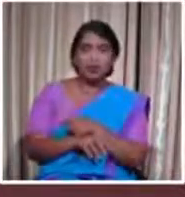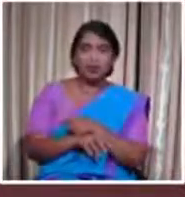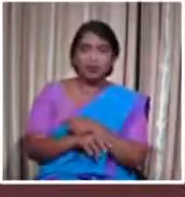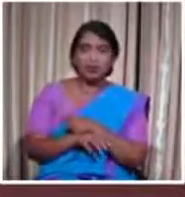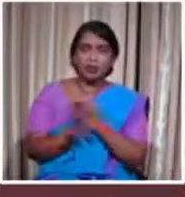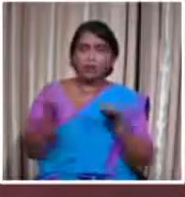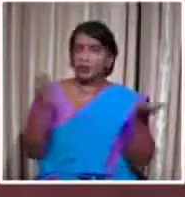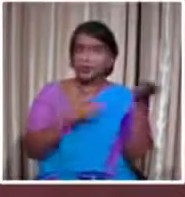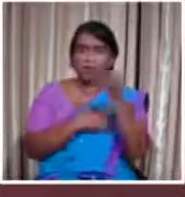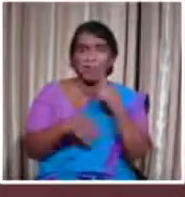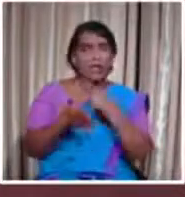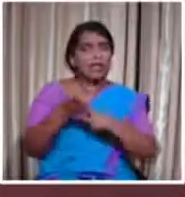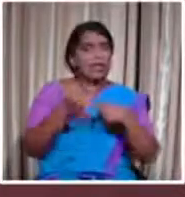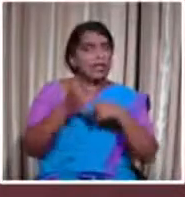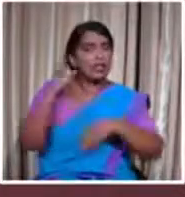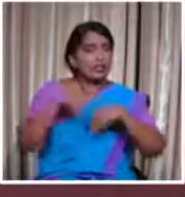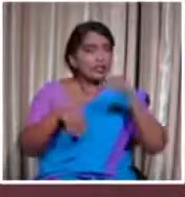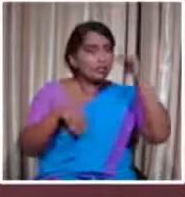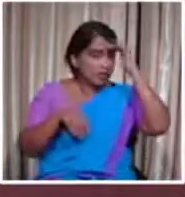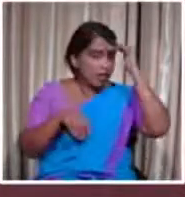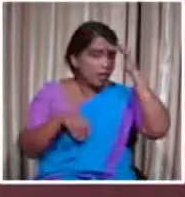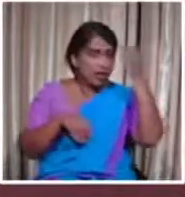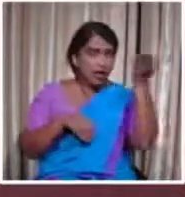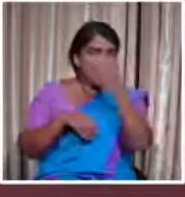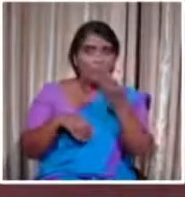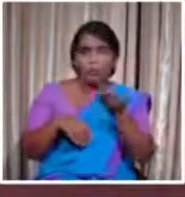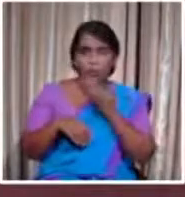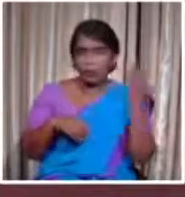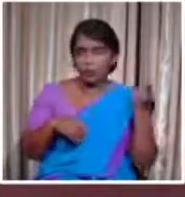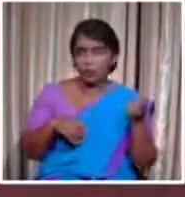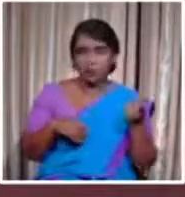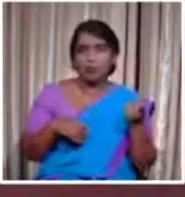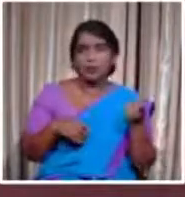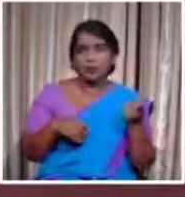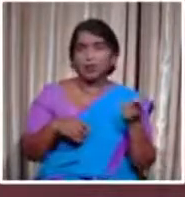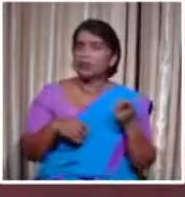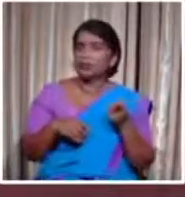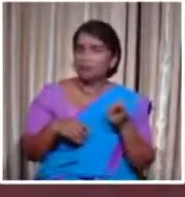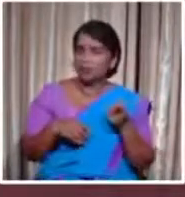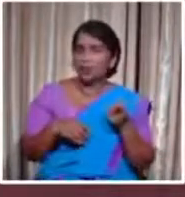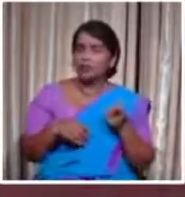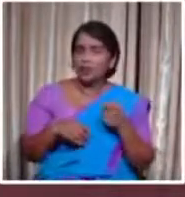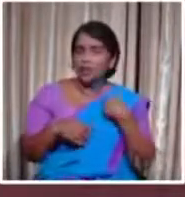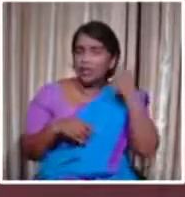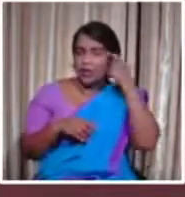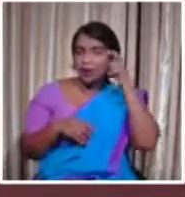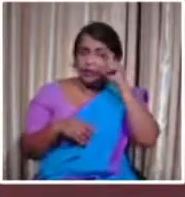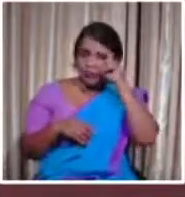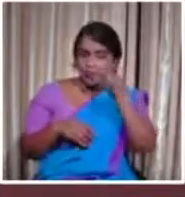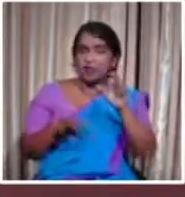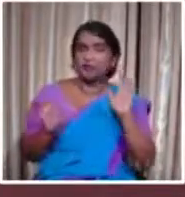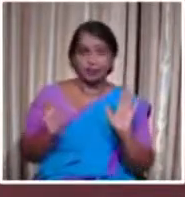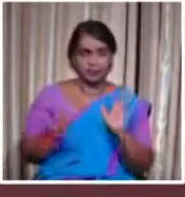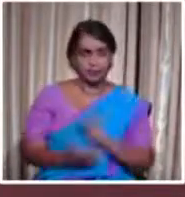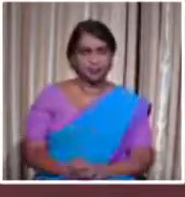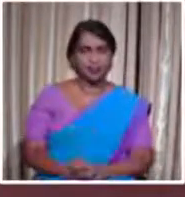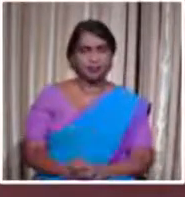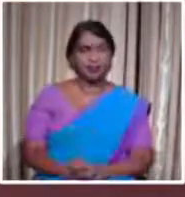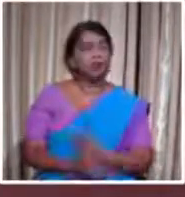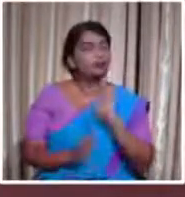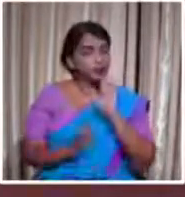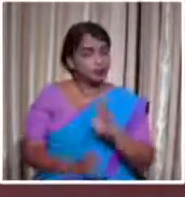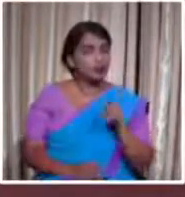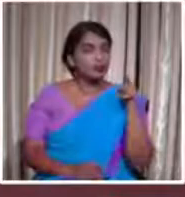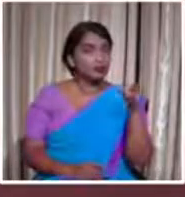ඉන්න දේශපාලන නායකින්ට පුළුවන්ද මේක කල්පනා කරන්න ඕනි දෙයක් හැබැයි ඔවුන්